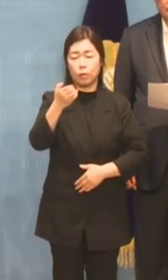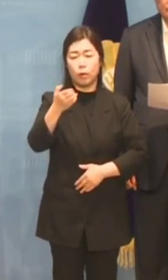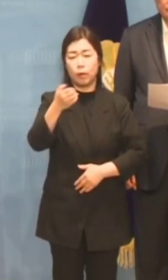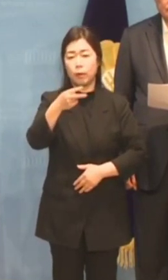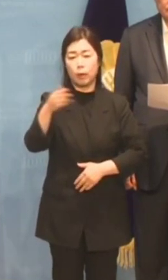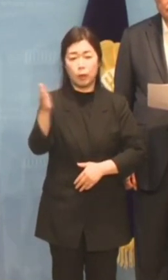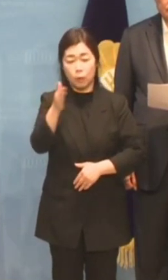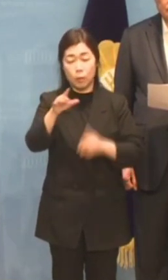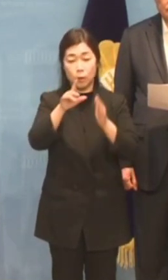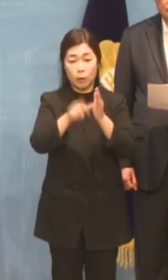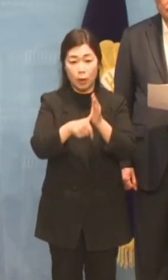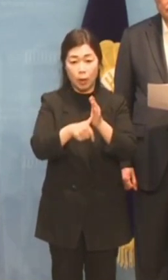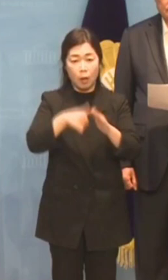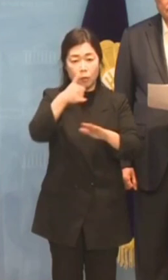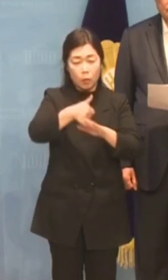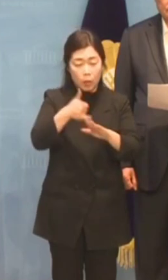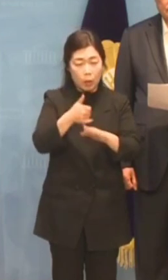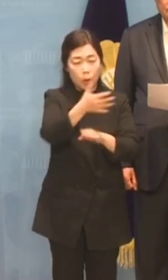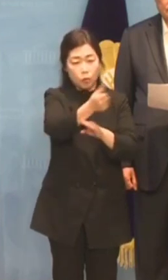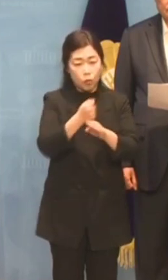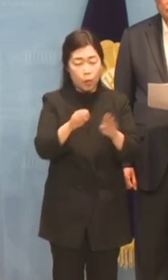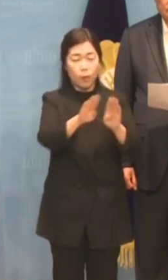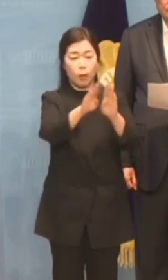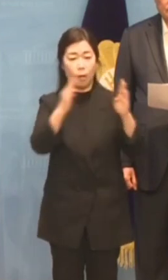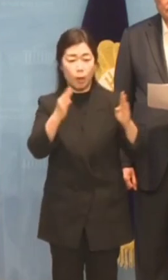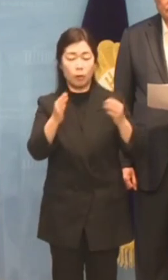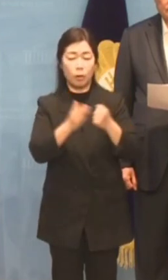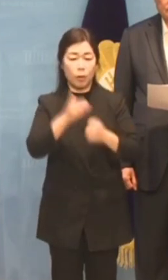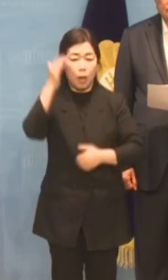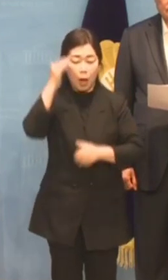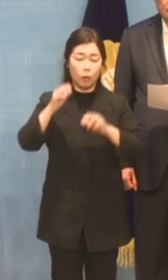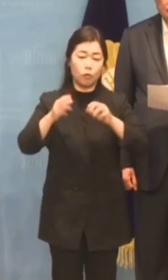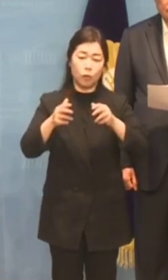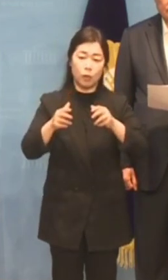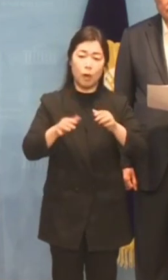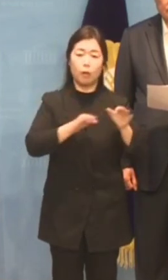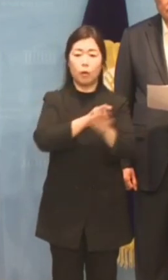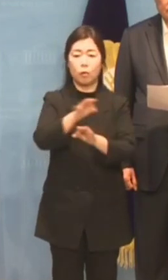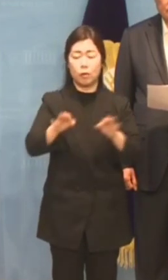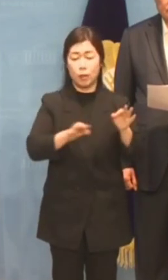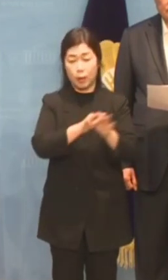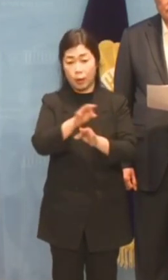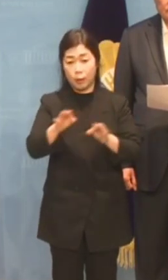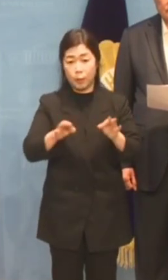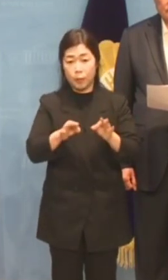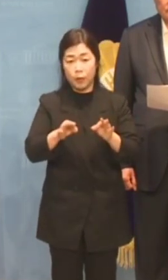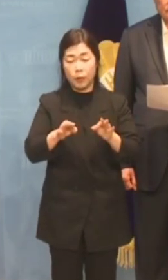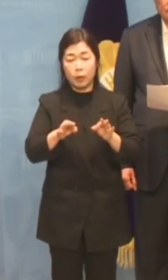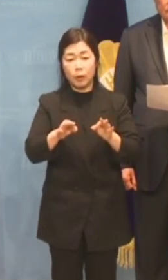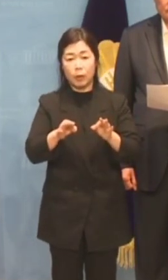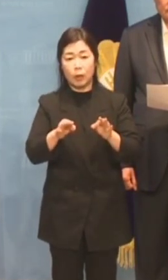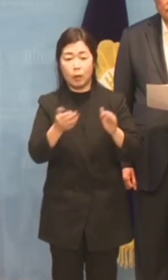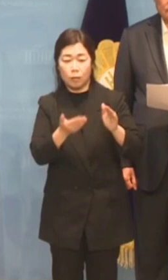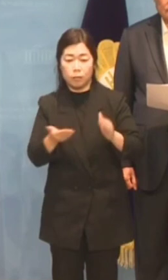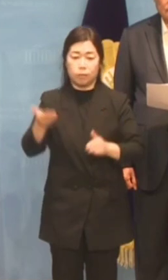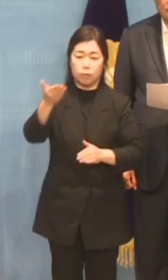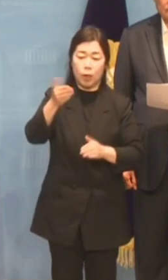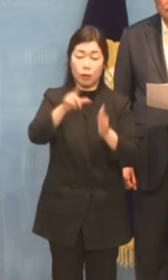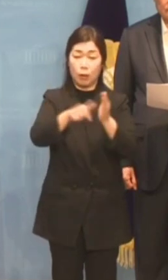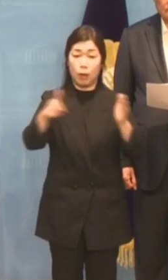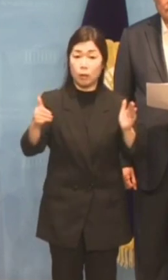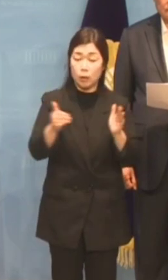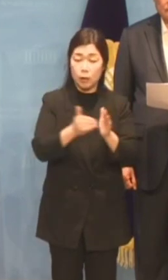1990년대 중반 농산물 수입 개방으로 우리나라가 경제대국 대열에